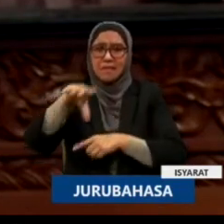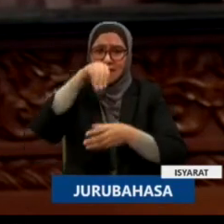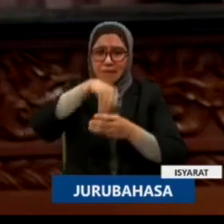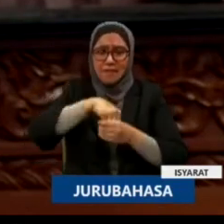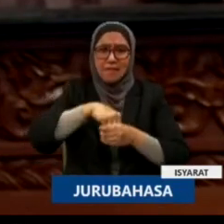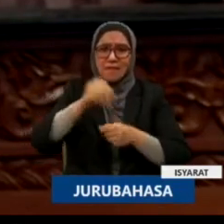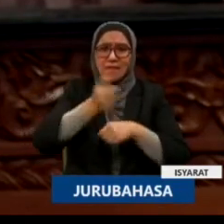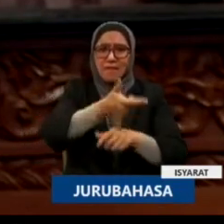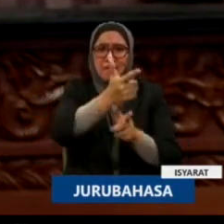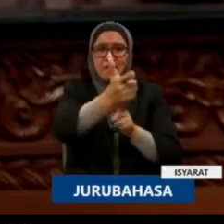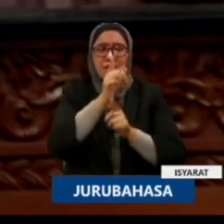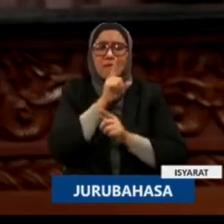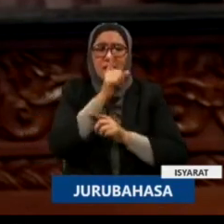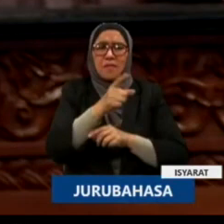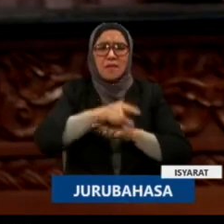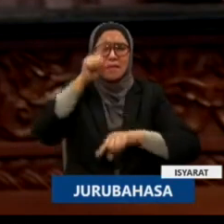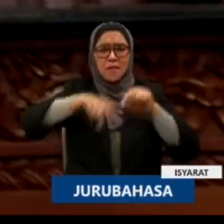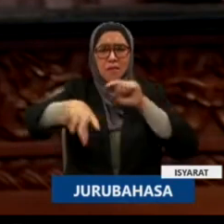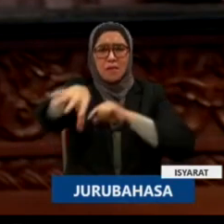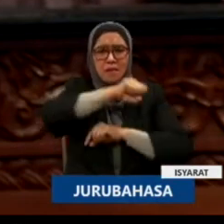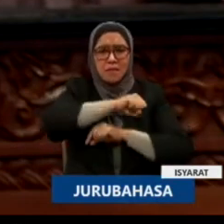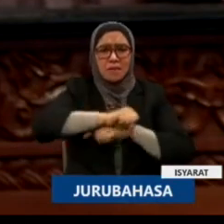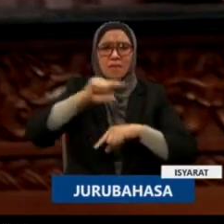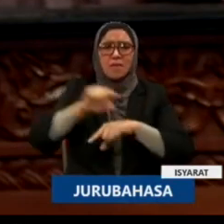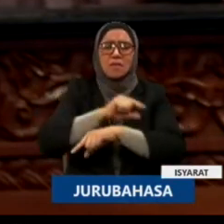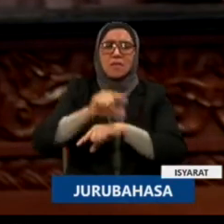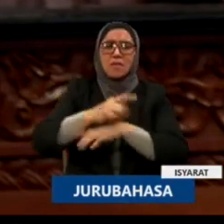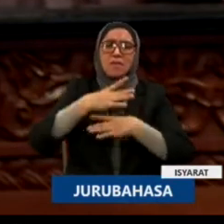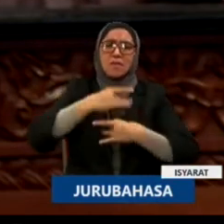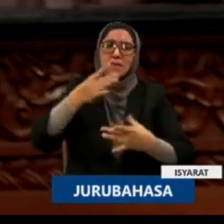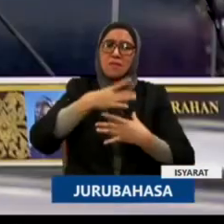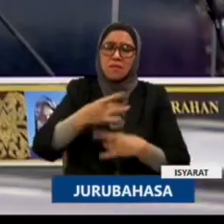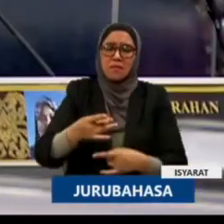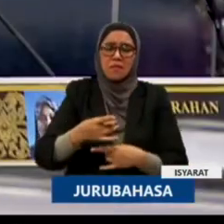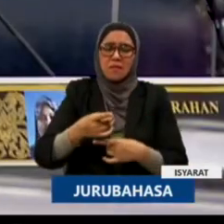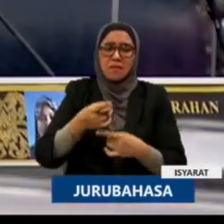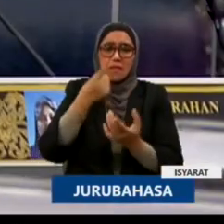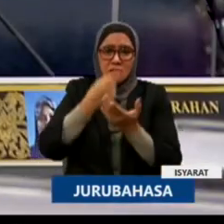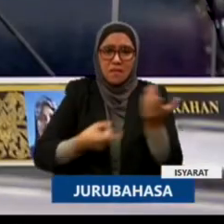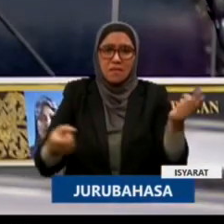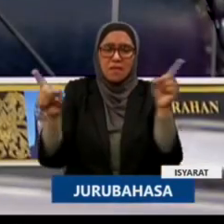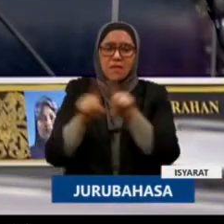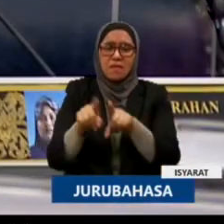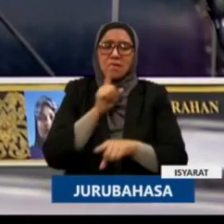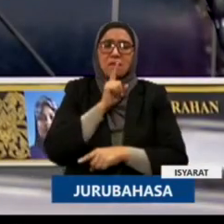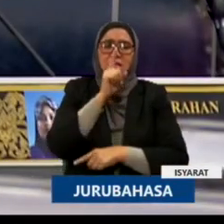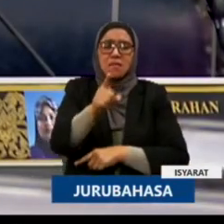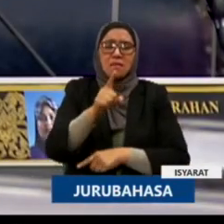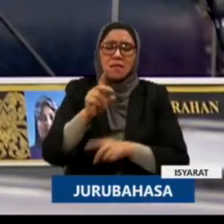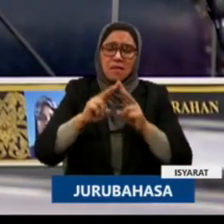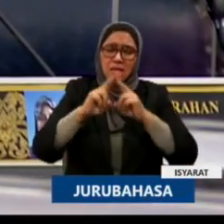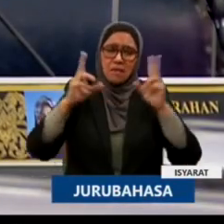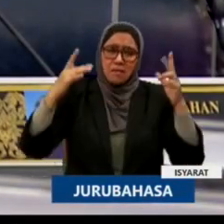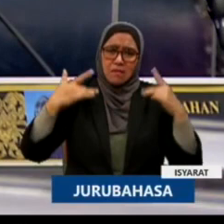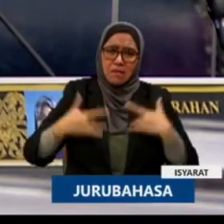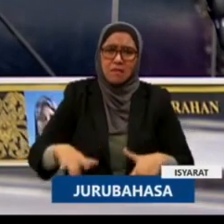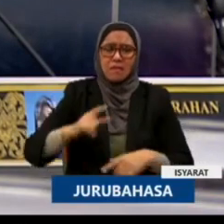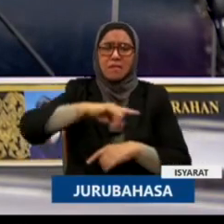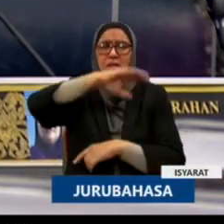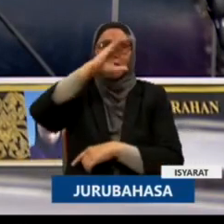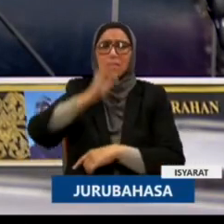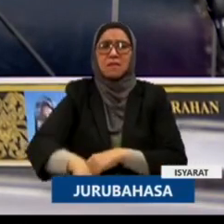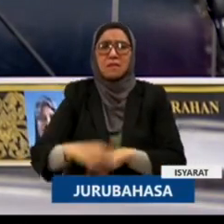atau digunakan sebenarnya renangnya apa yang berlaku adalah amat dikesali dan tidak dijangkau namun kematian